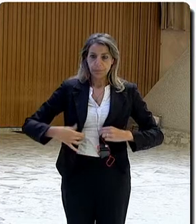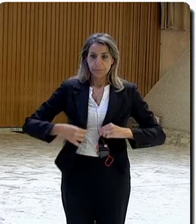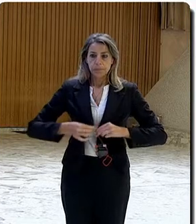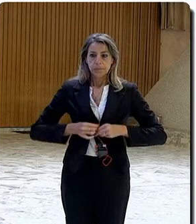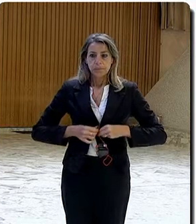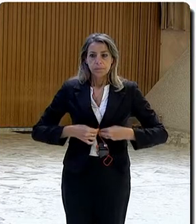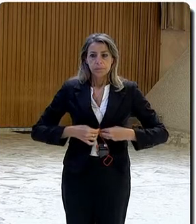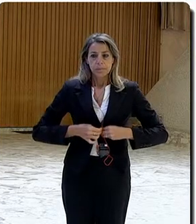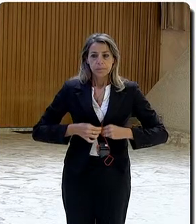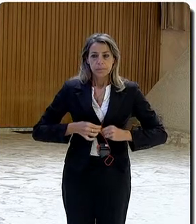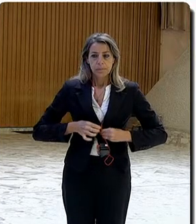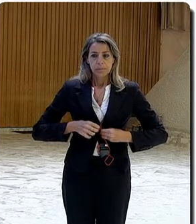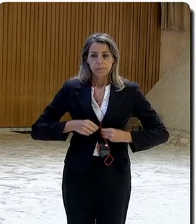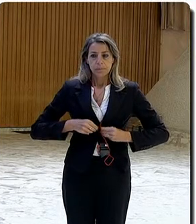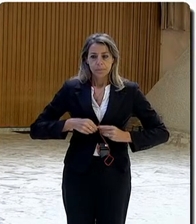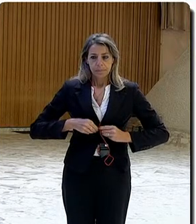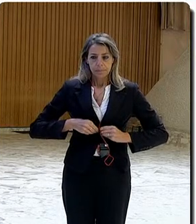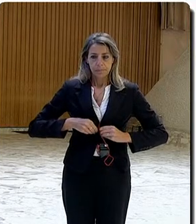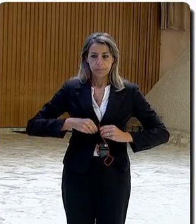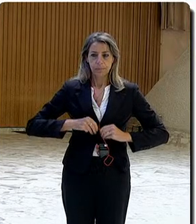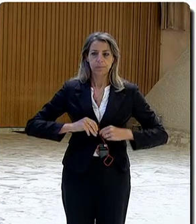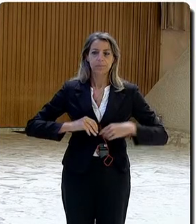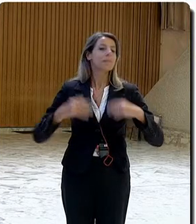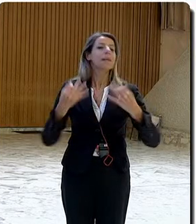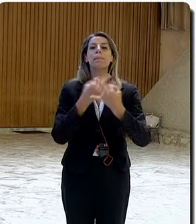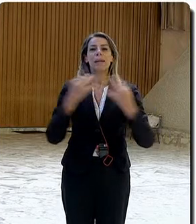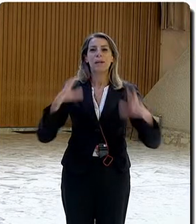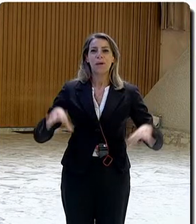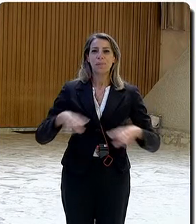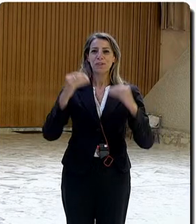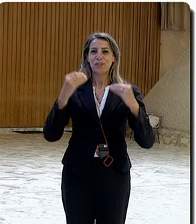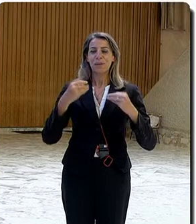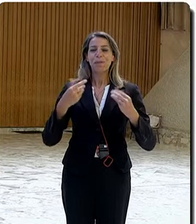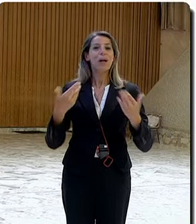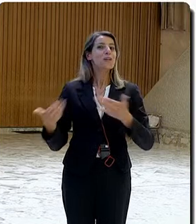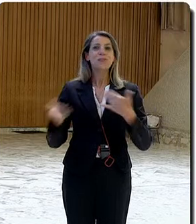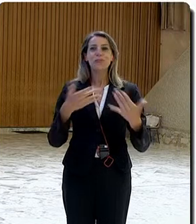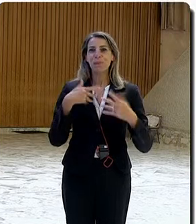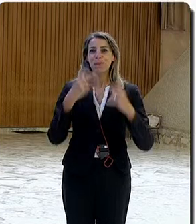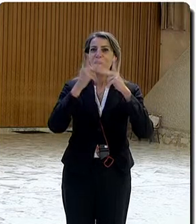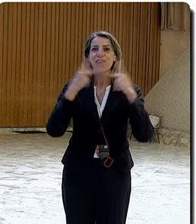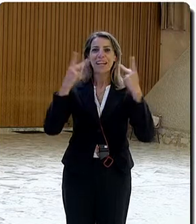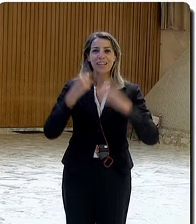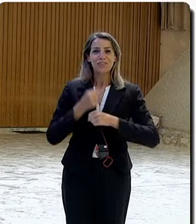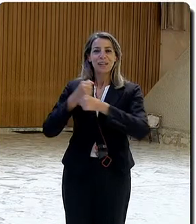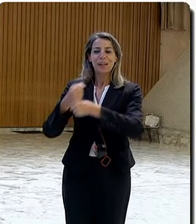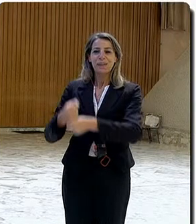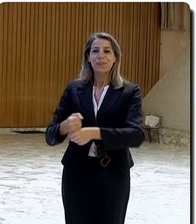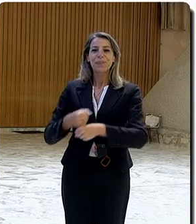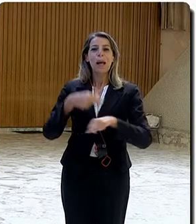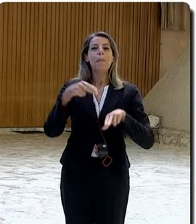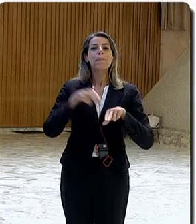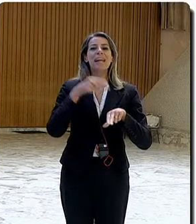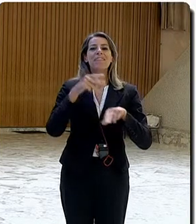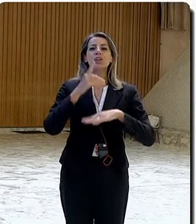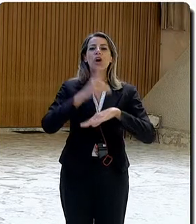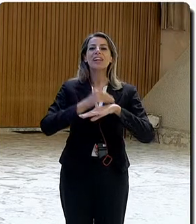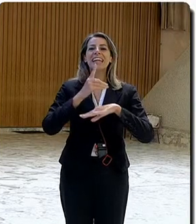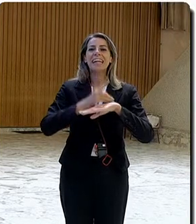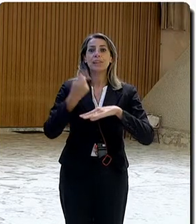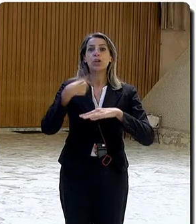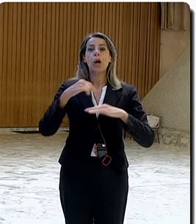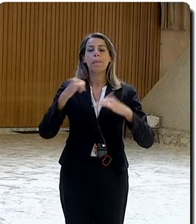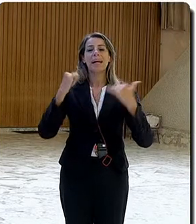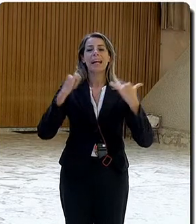Bene, allora cominciamo. Sono lieta di dare subito la parola al prefetto del Dicastero per i